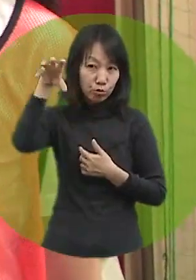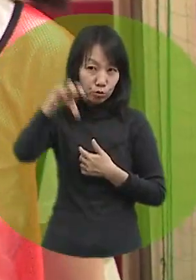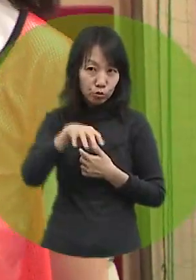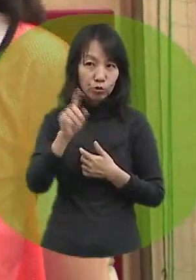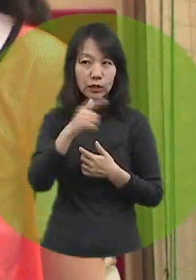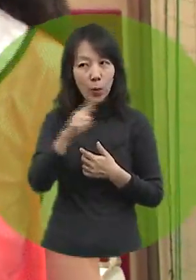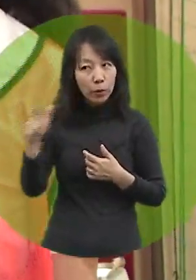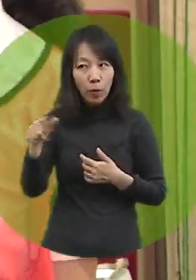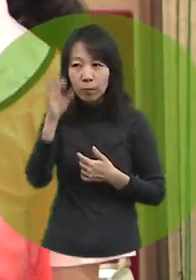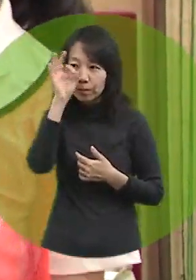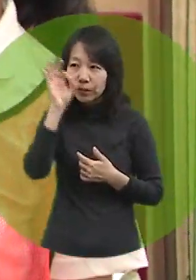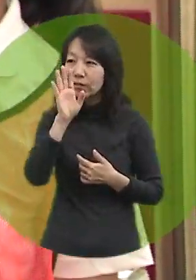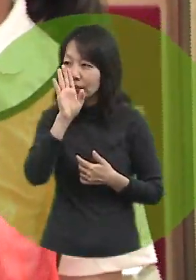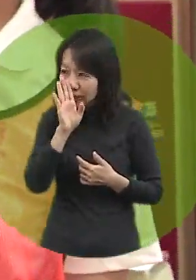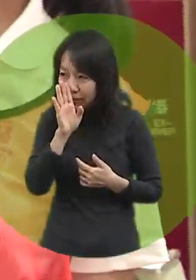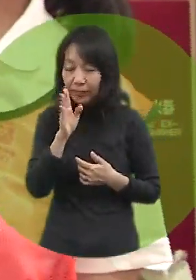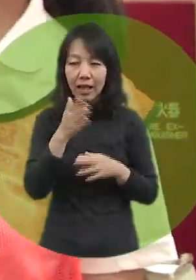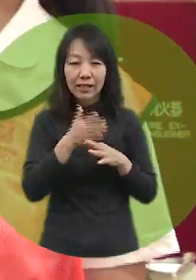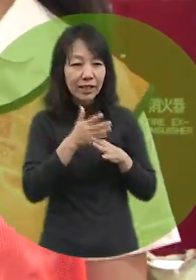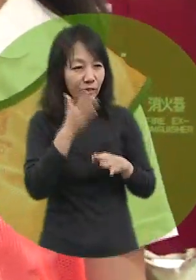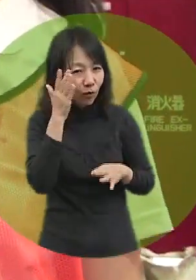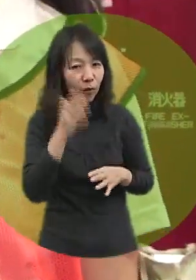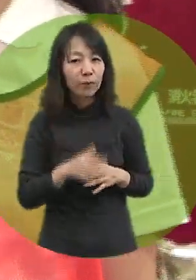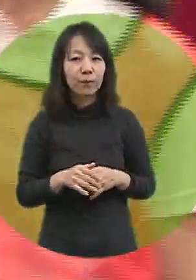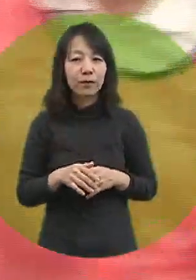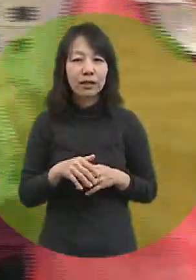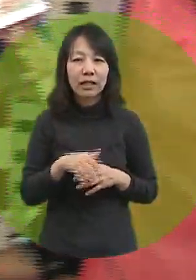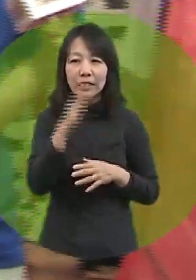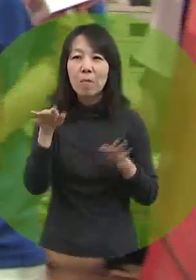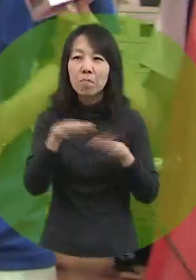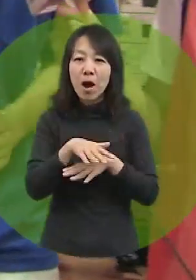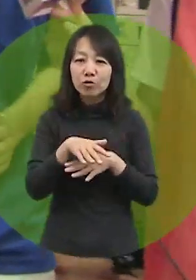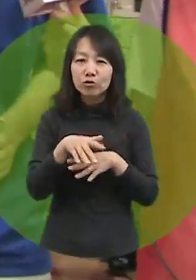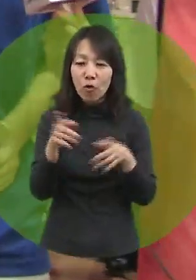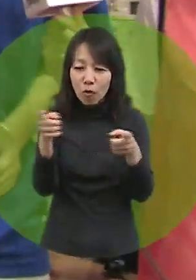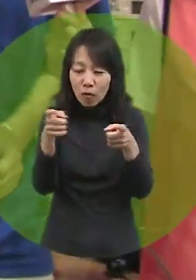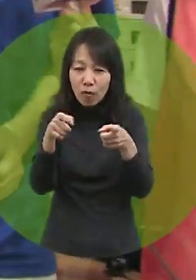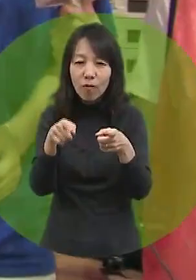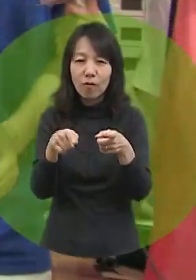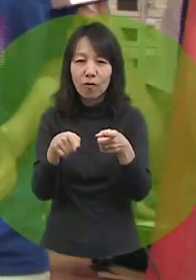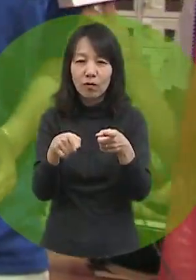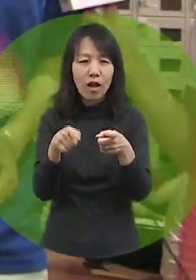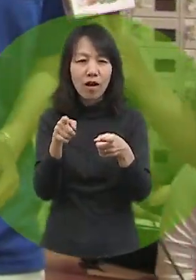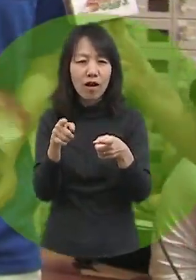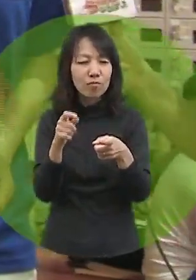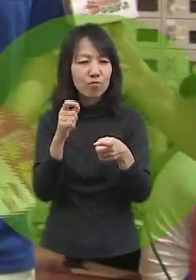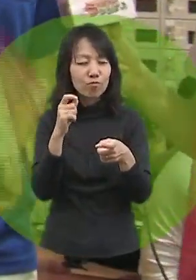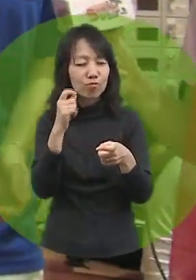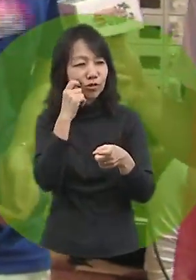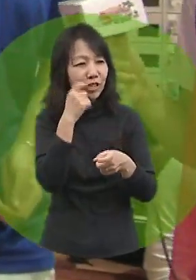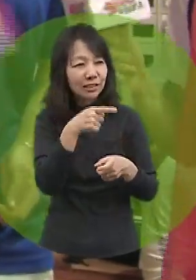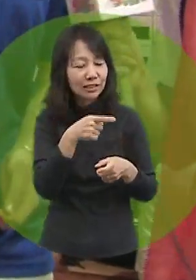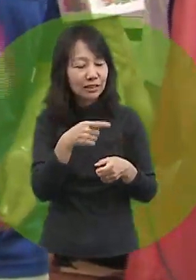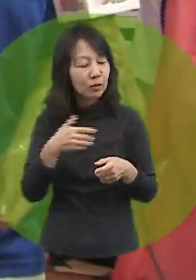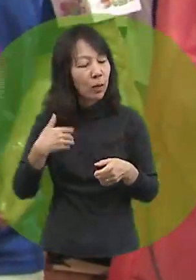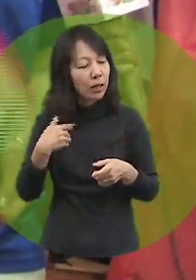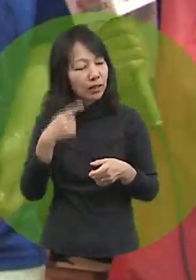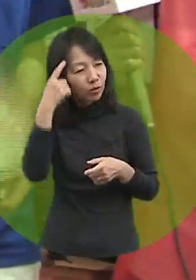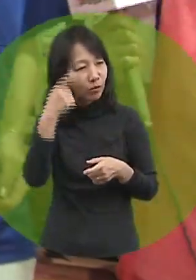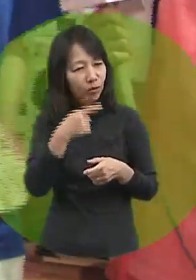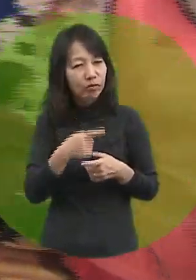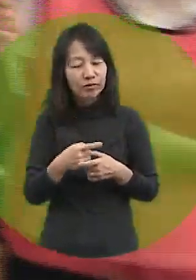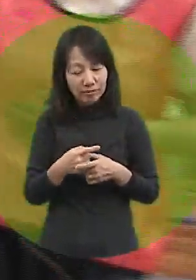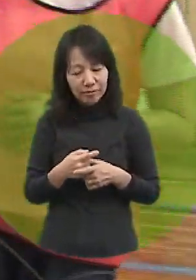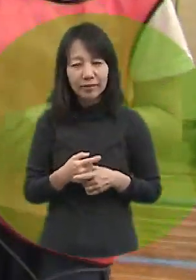くださいね。 ありがとう。 ね、頑張る大手中小金とか見てくださいね。 難しいよな。いっぱいある。多分あんま分からないか、そこ で。そう